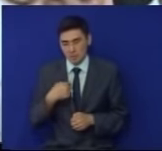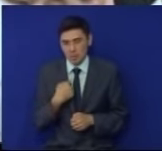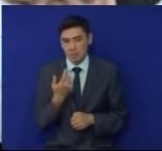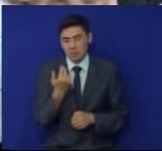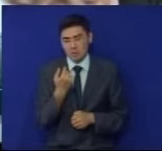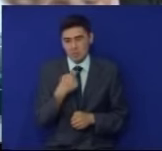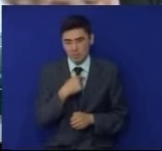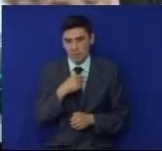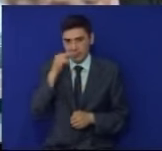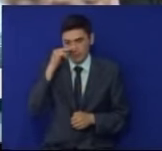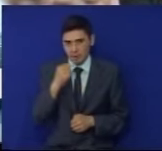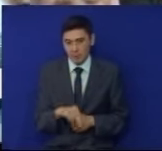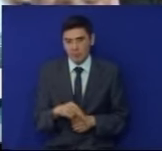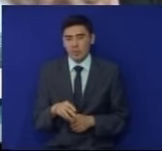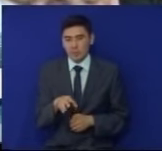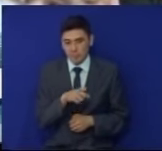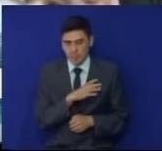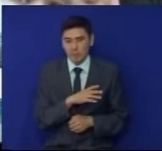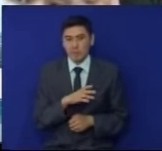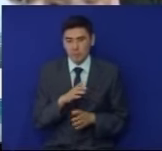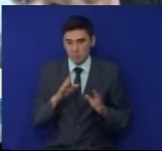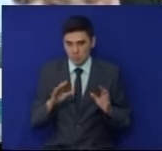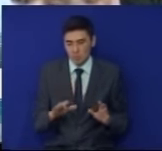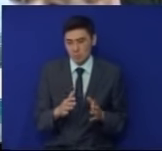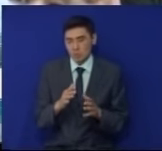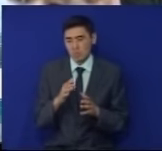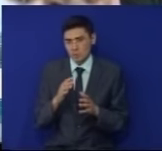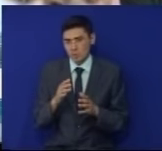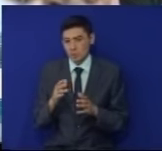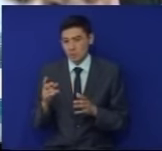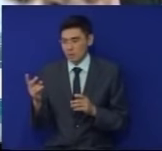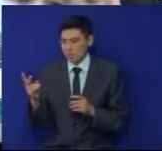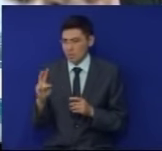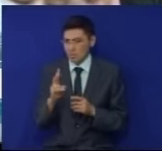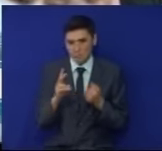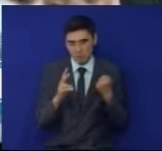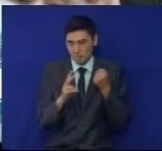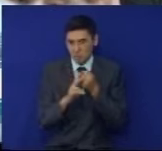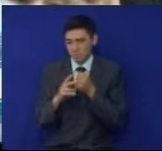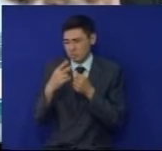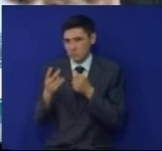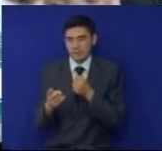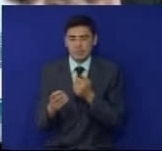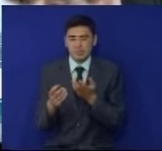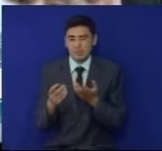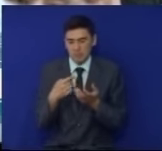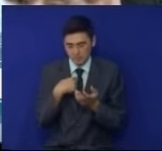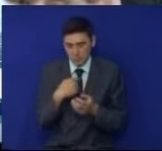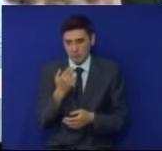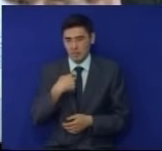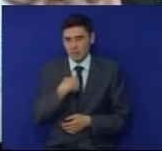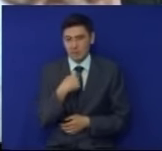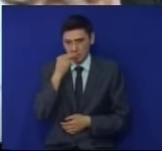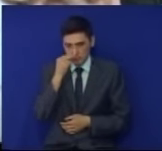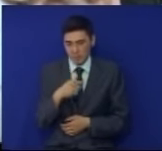нарушении наездок несовершеннолетних пешеходов. Полностью признаю свою вину. И